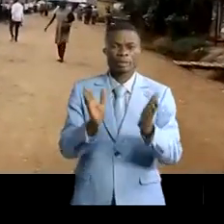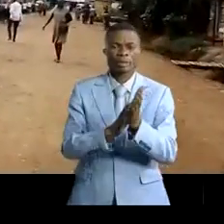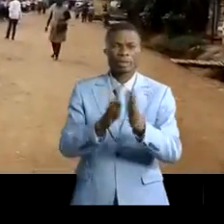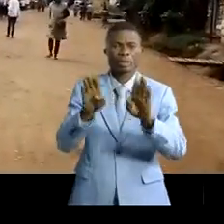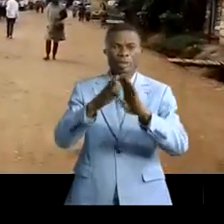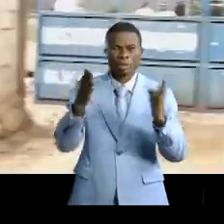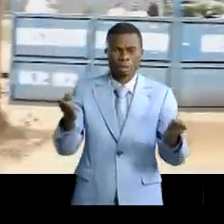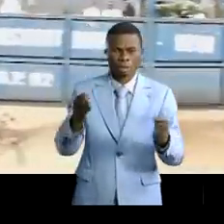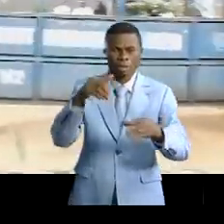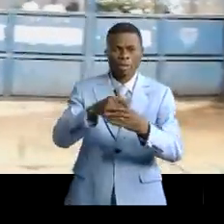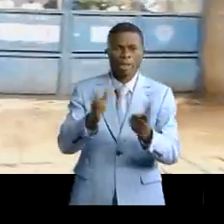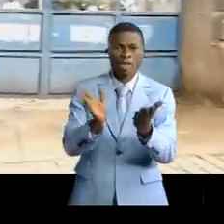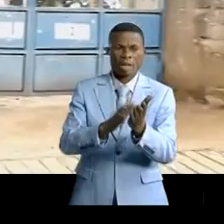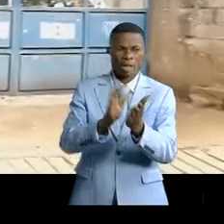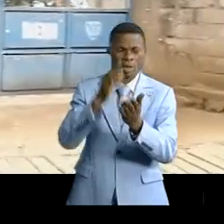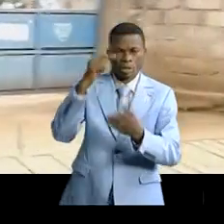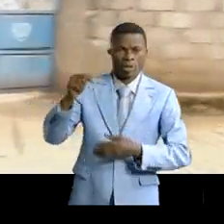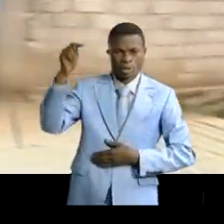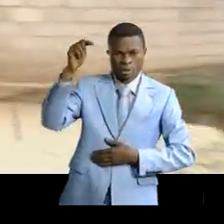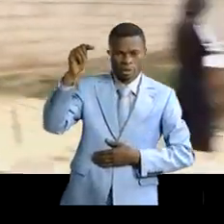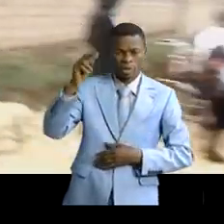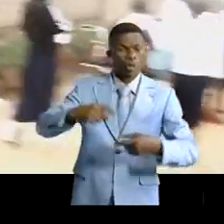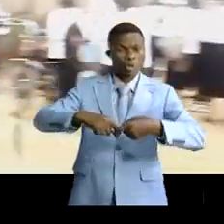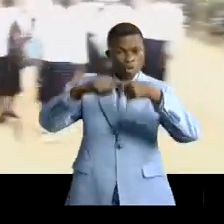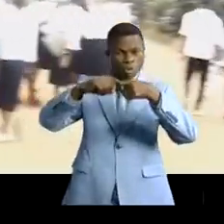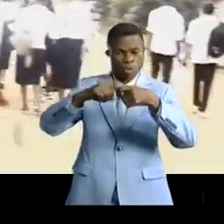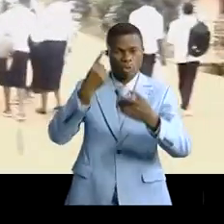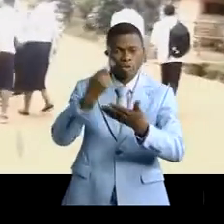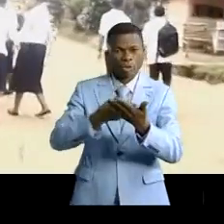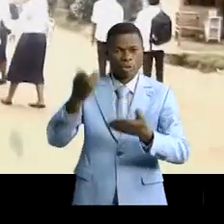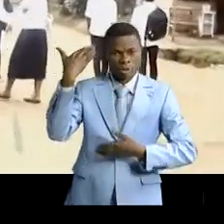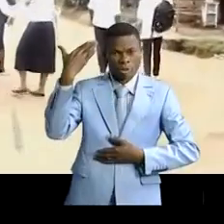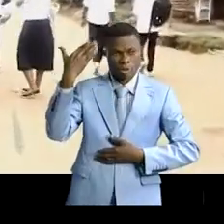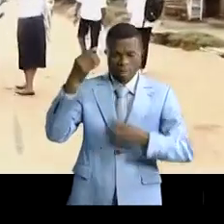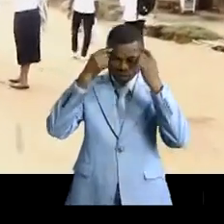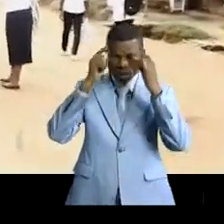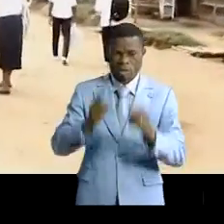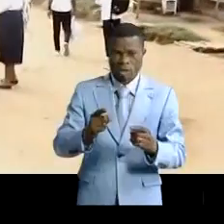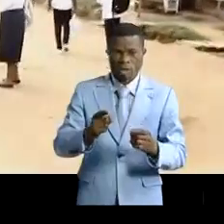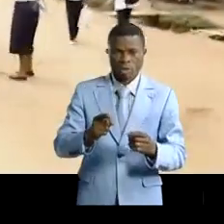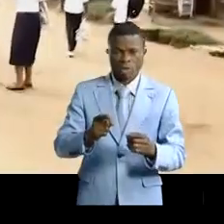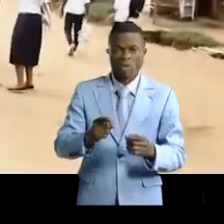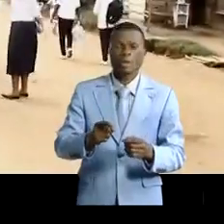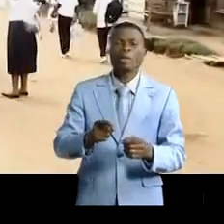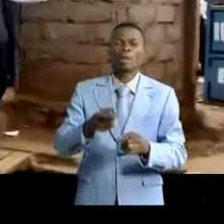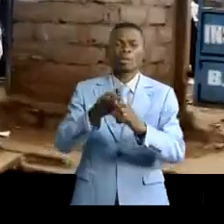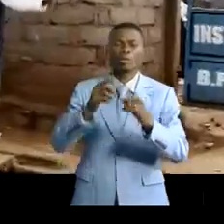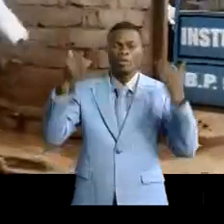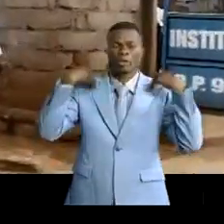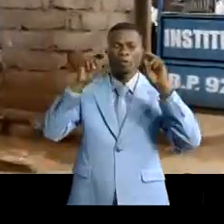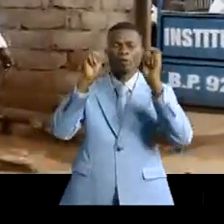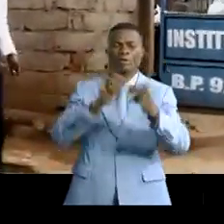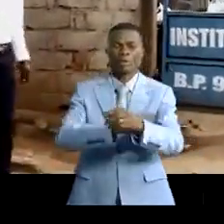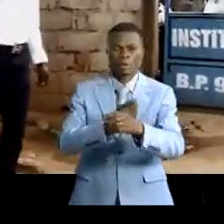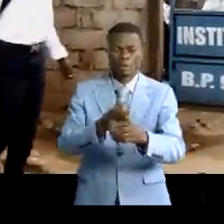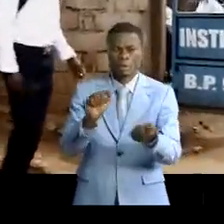au sein des institutions de Beni après une suspension d'une semaine par une mesure de couvre-feu décrétée par les maires policiers compte